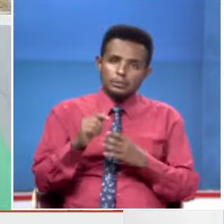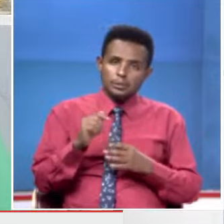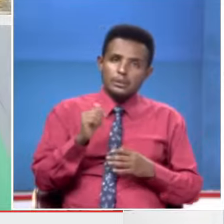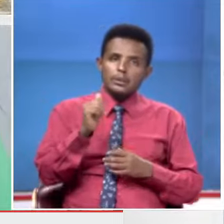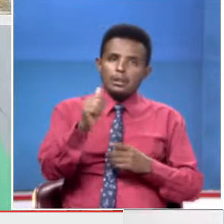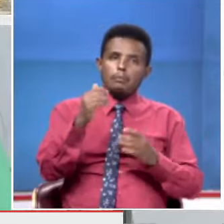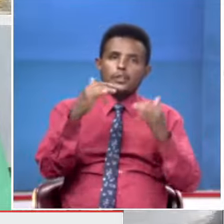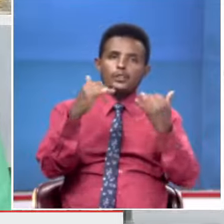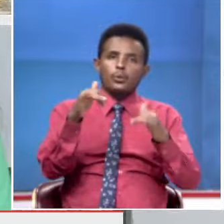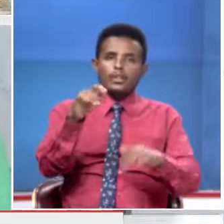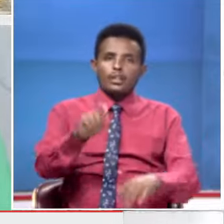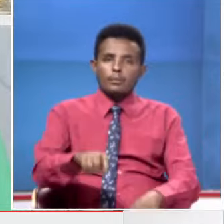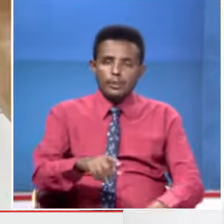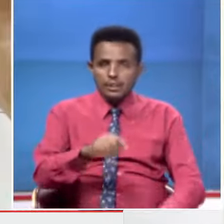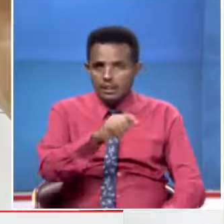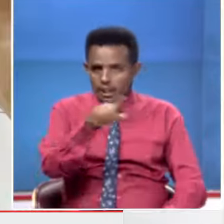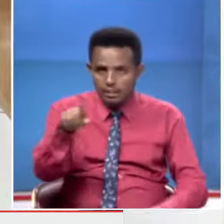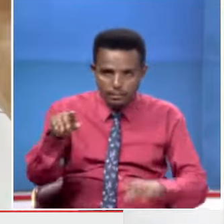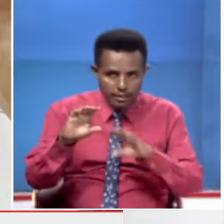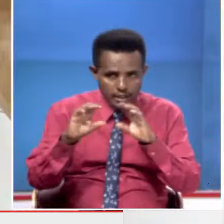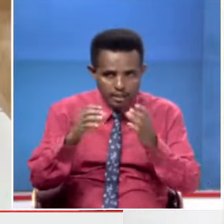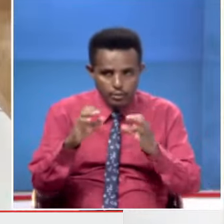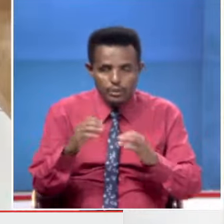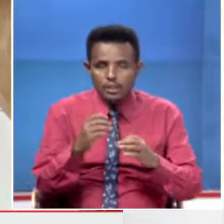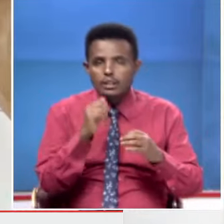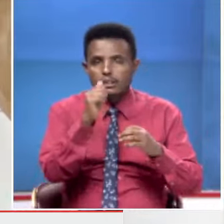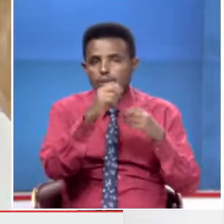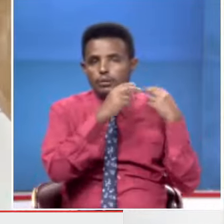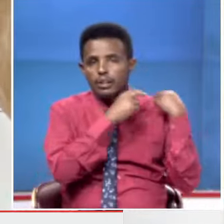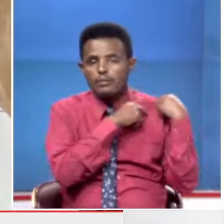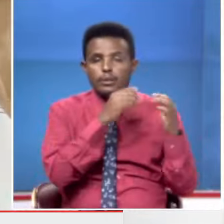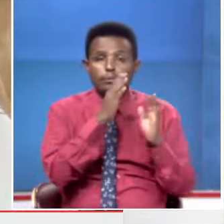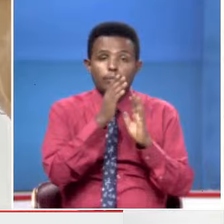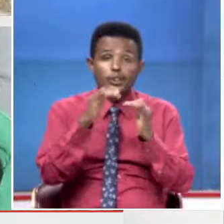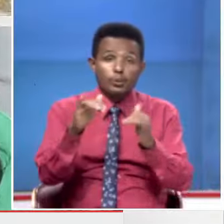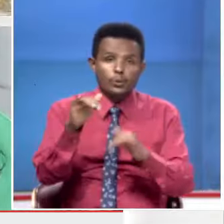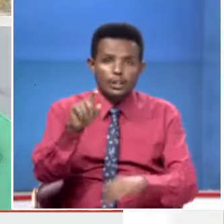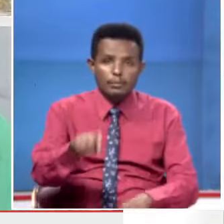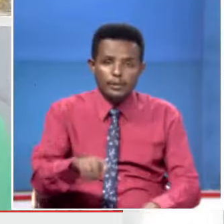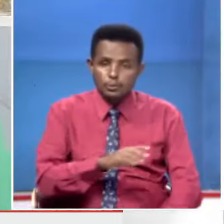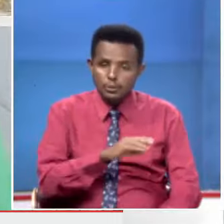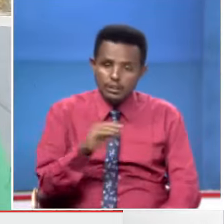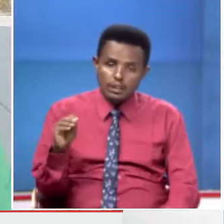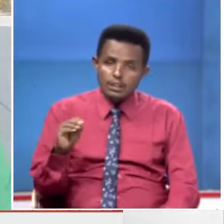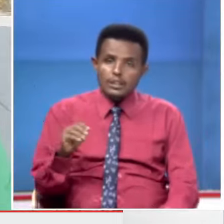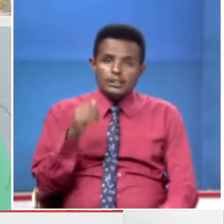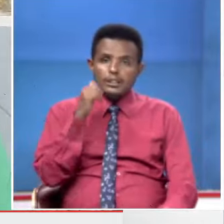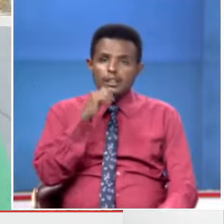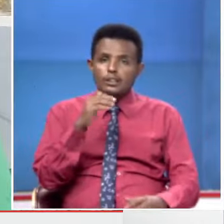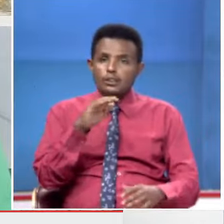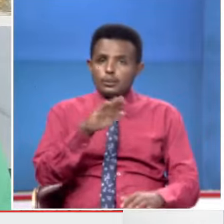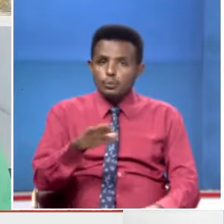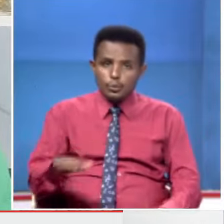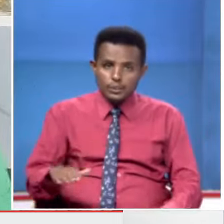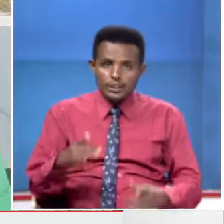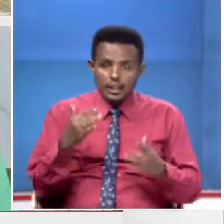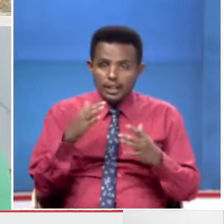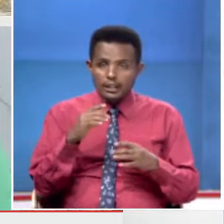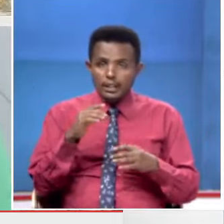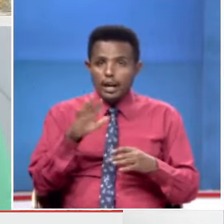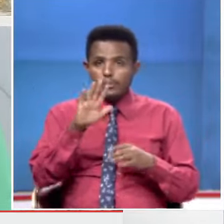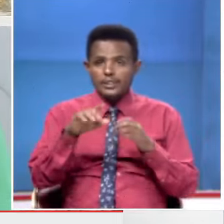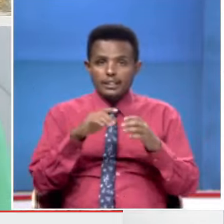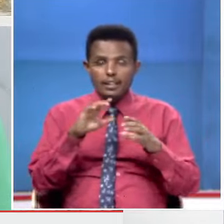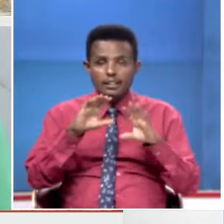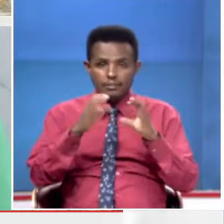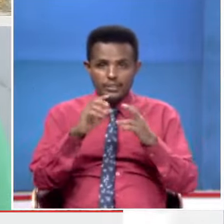መጫወት አለበት፣ እናንተ ሚዲያዎች የራሳችሁን ድርሻ መጫወት አለባችሁ። ና ሴት ልጆች ደና ሄደው ገና ከአምስተኛ ክፍል ጀምሮ